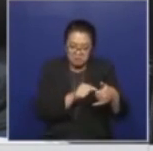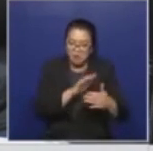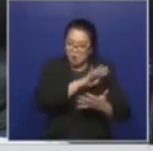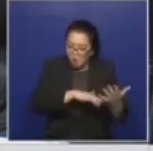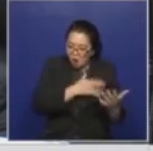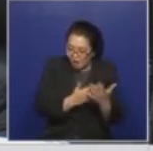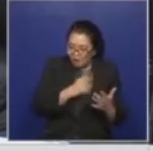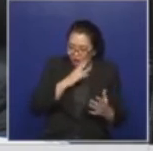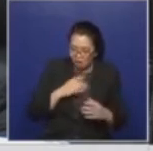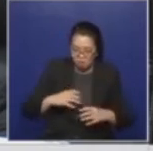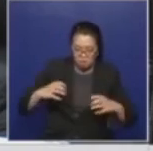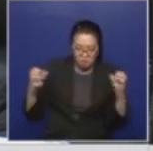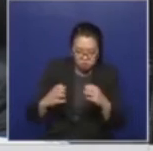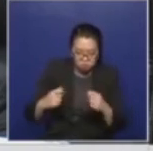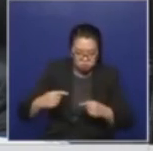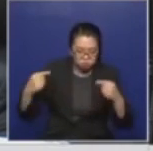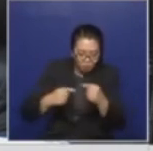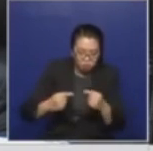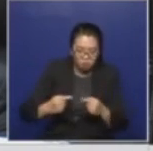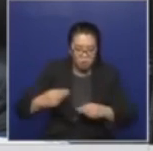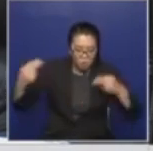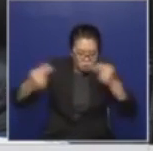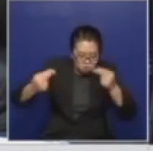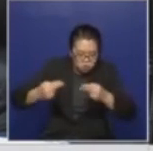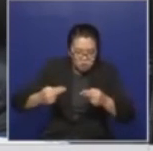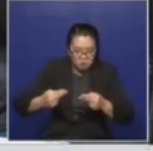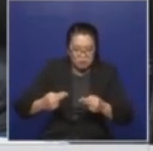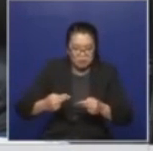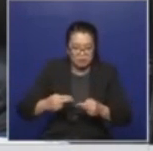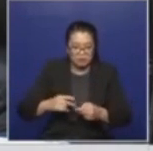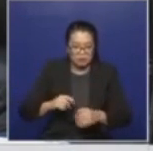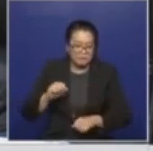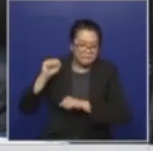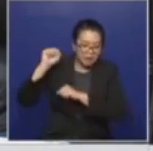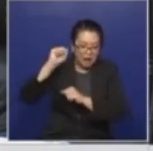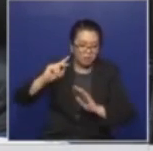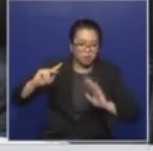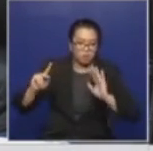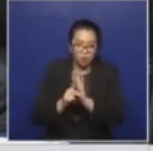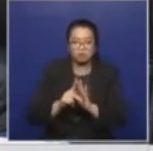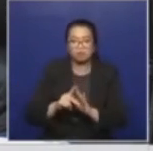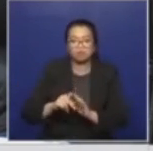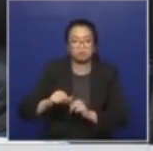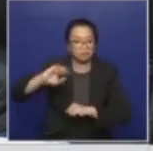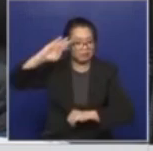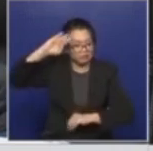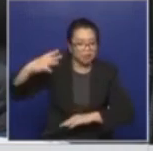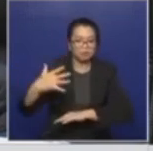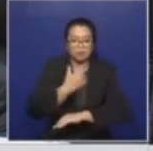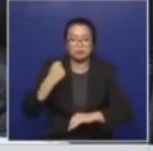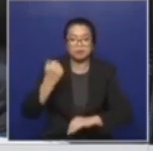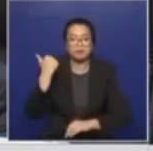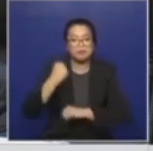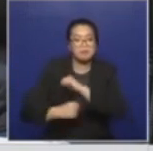าเกิดมีการปะทะเกิดมีชุลมุนวุ่นวายท่านจะประกาศกฎอัยการศึกเหมือนวันที่20พฤษภาคมปี2557